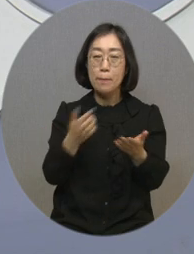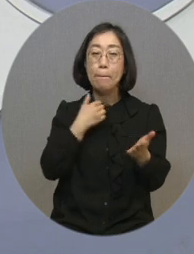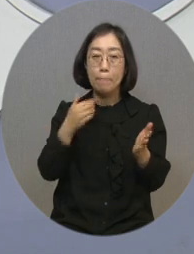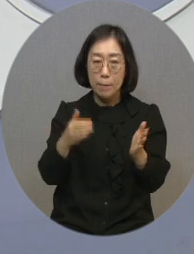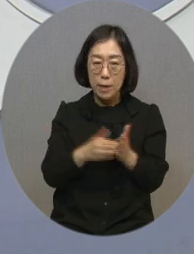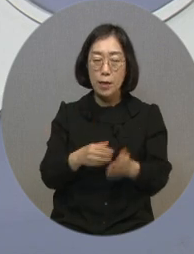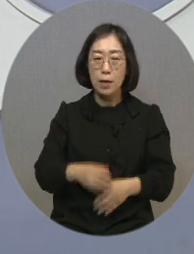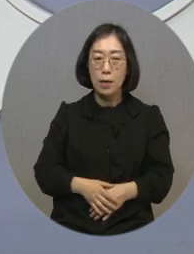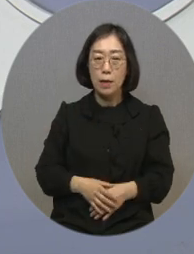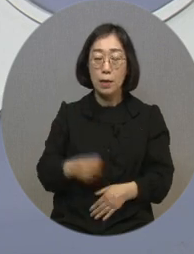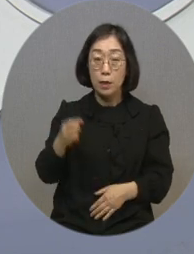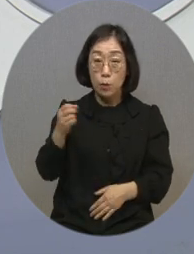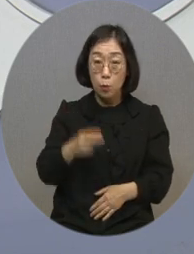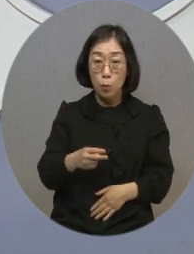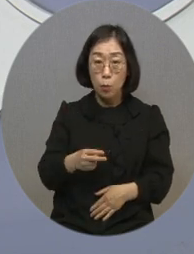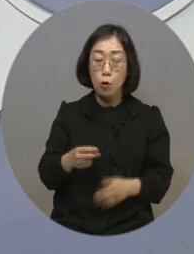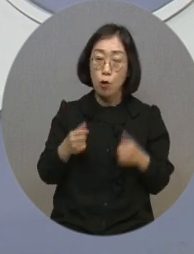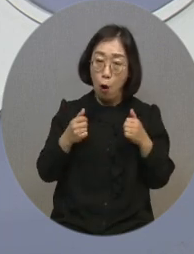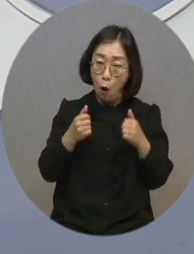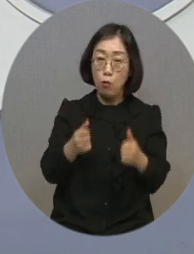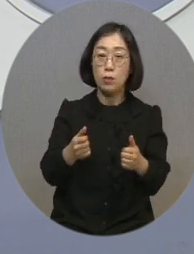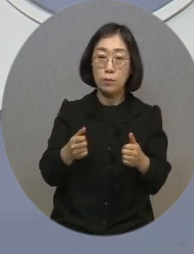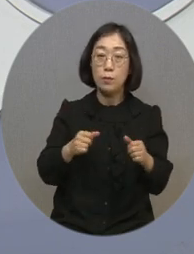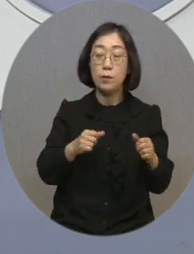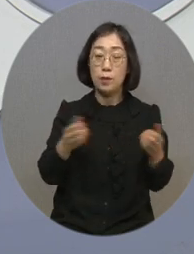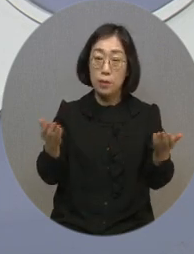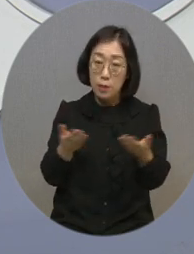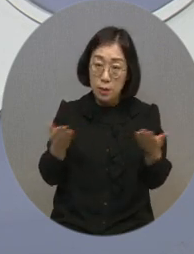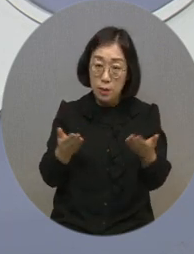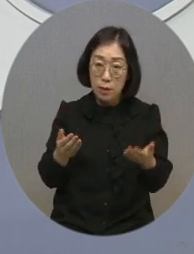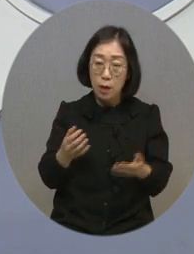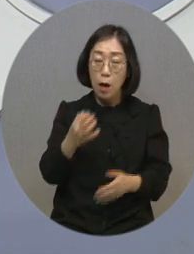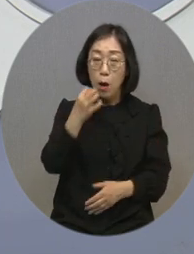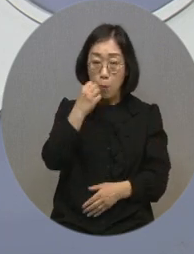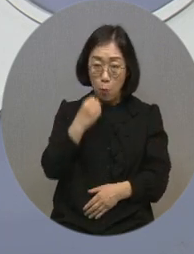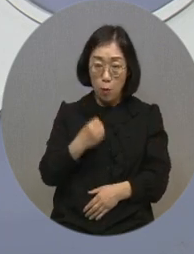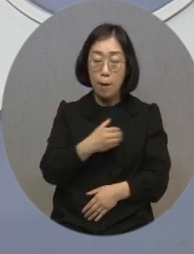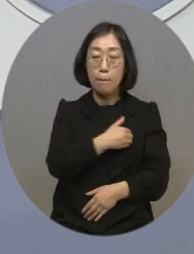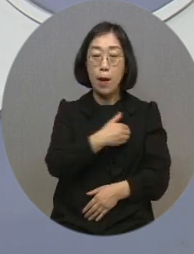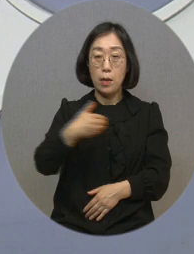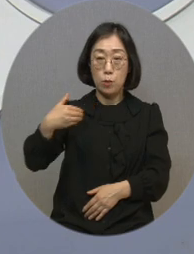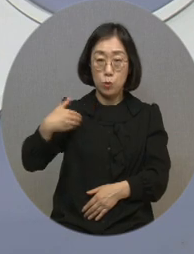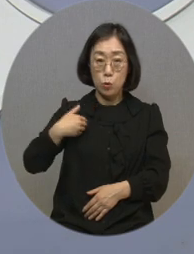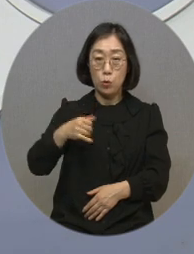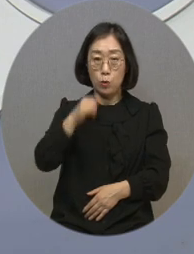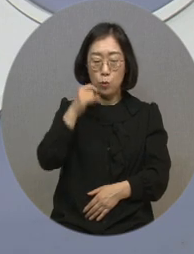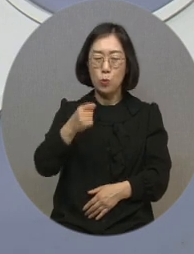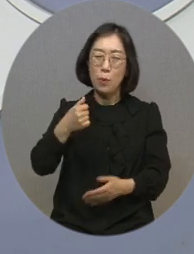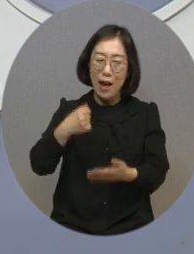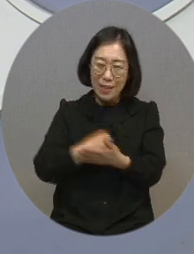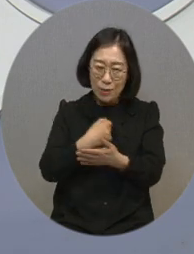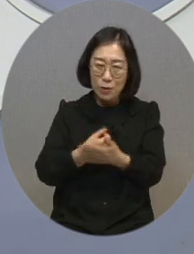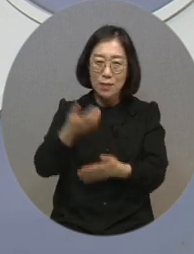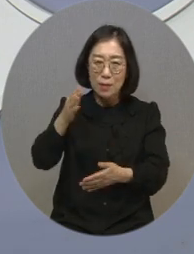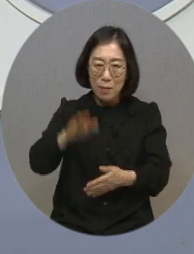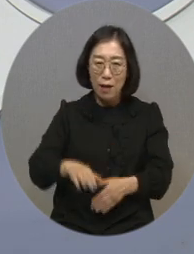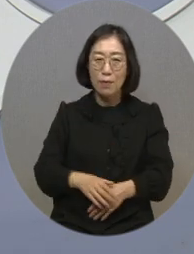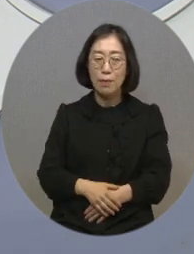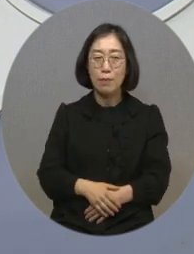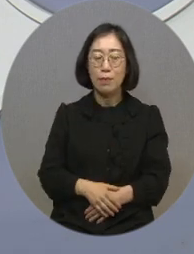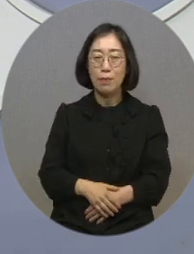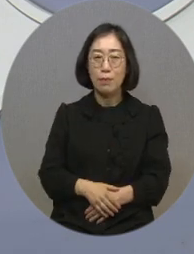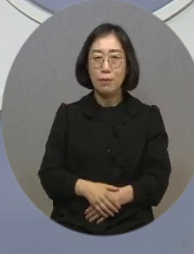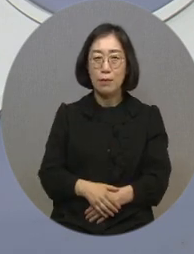또 열심히 하니까는 변호사로서 보람도 있고, 그래서 이제 그때 조금 아쉬웠지만은